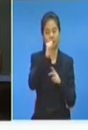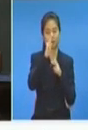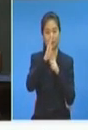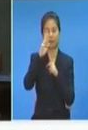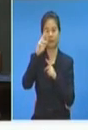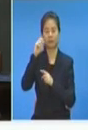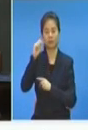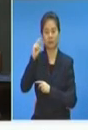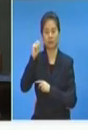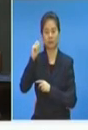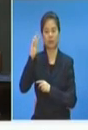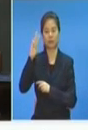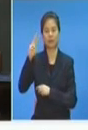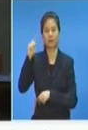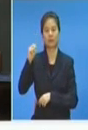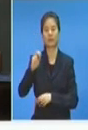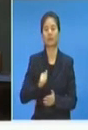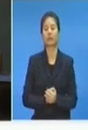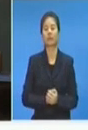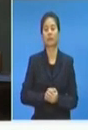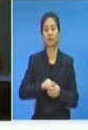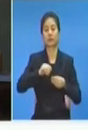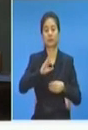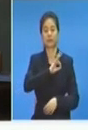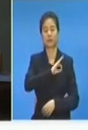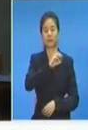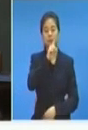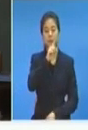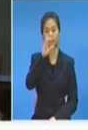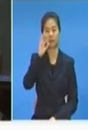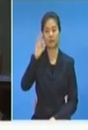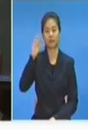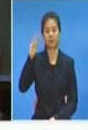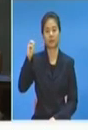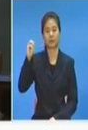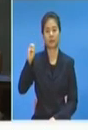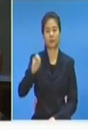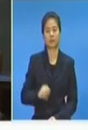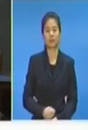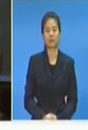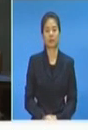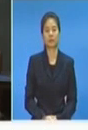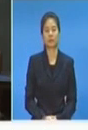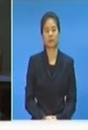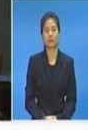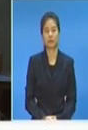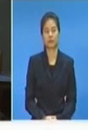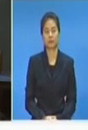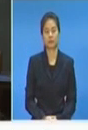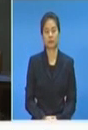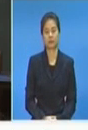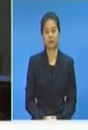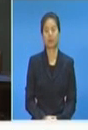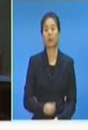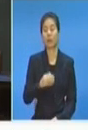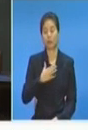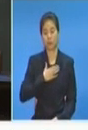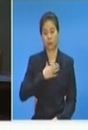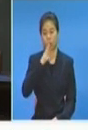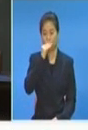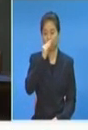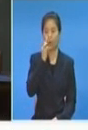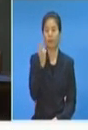มาชิกลำดับ197ผมคงใช้เวลาไม่มาก